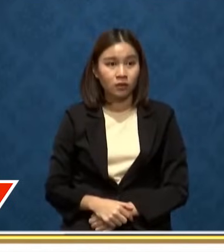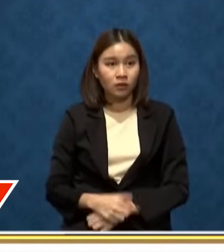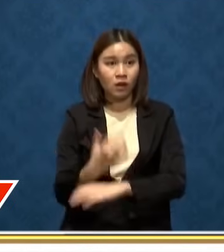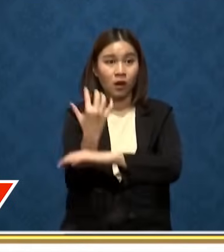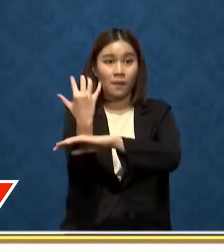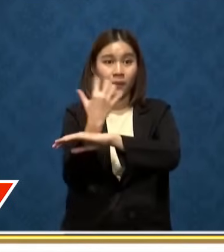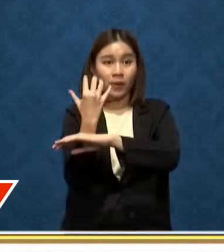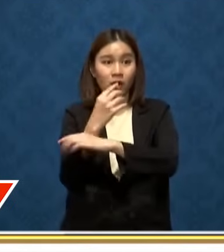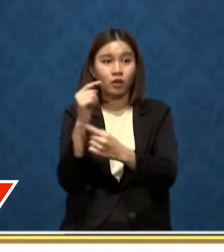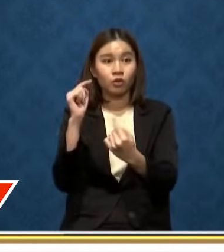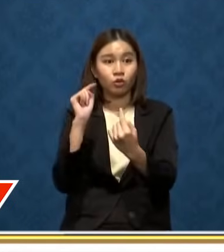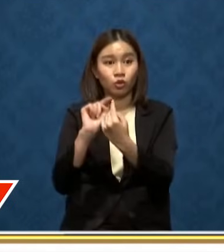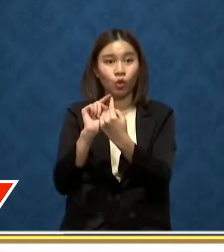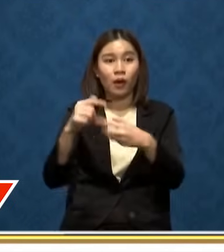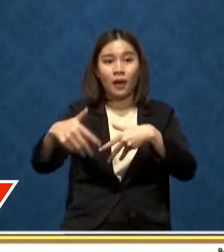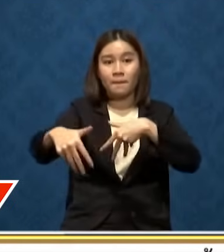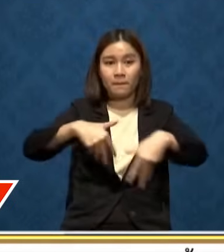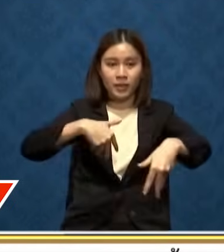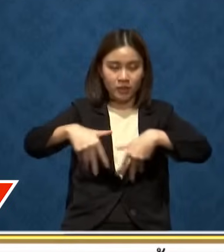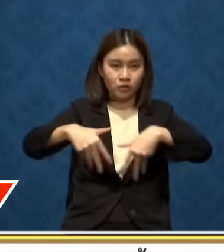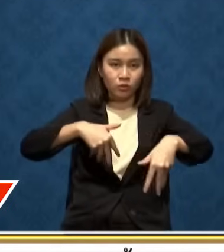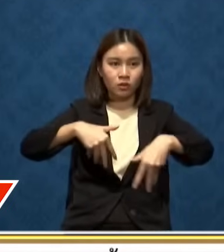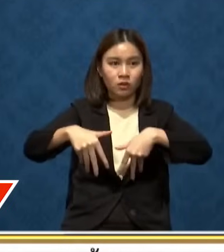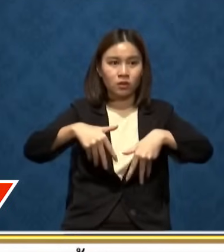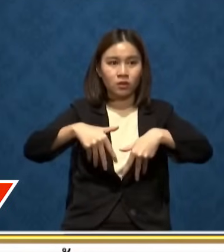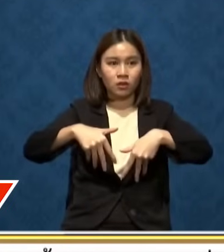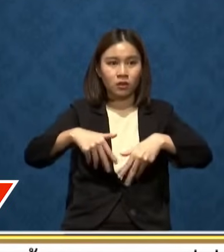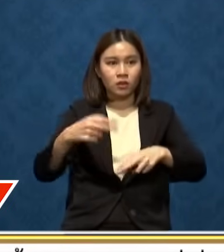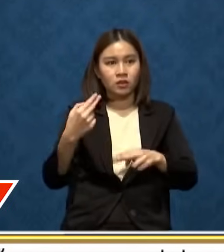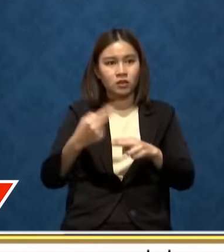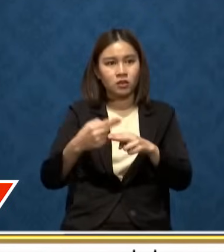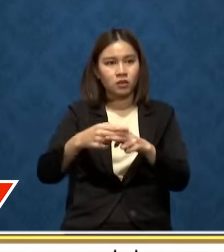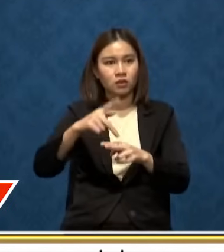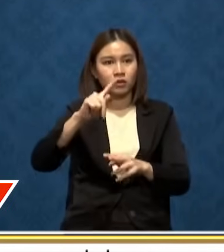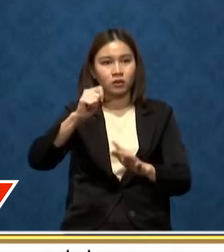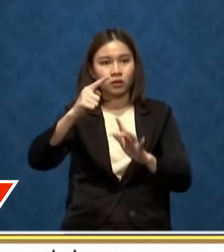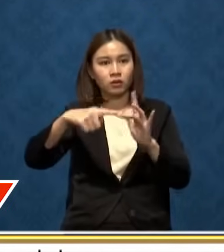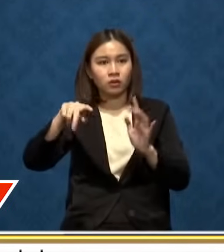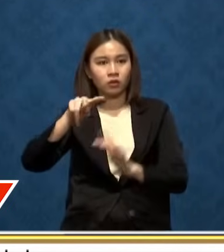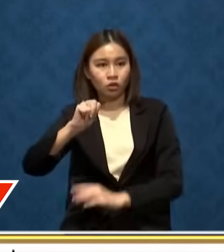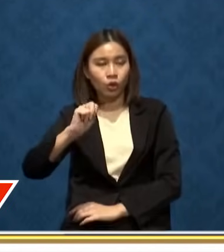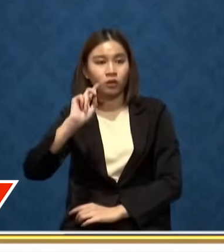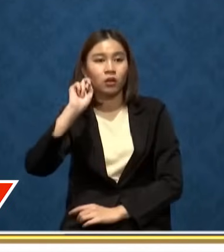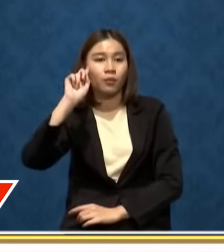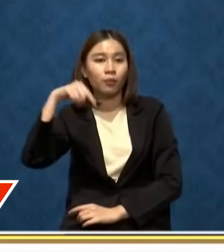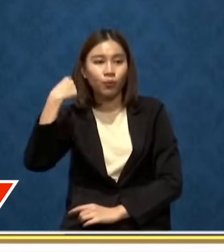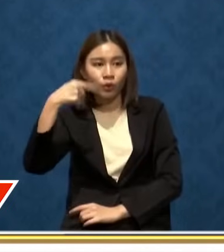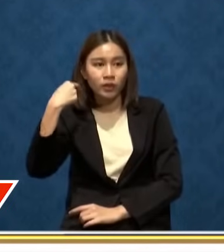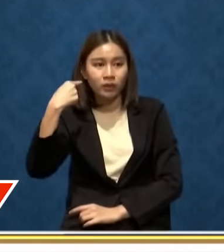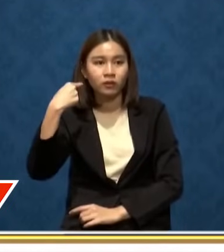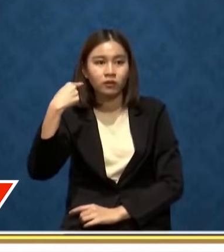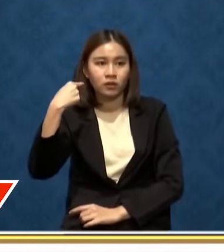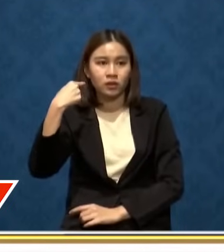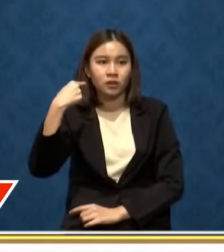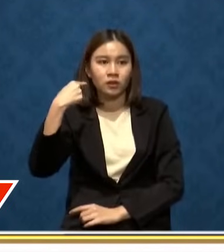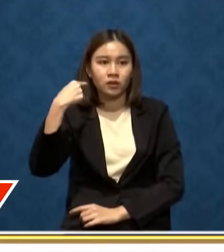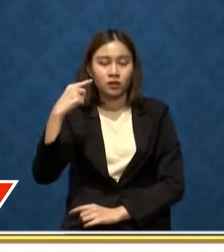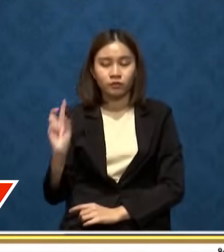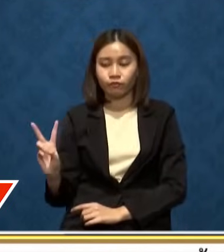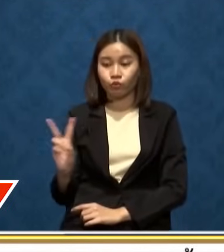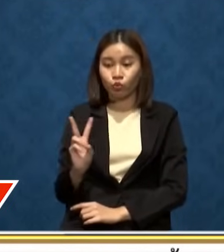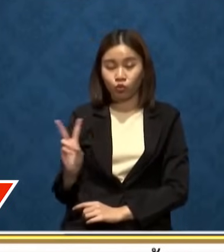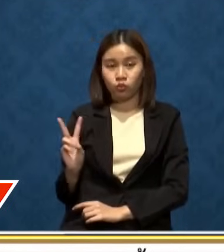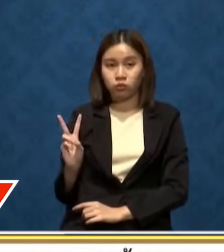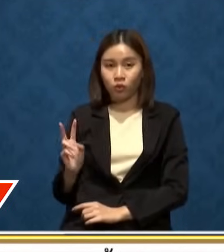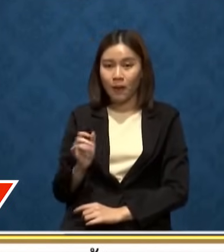การสถานีประชาชนคุณต้นพิธีกรชายคุณหญิงพิธีกรหญิงลงพื้น